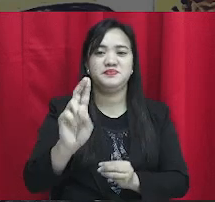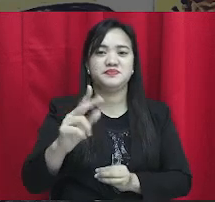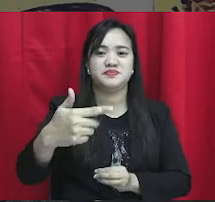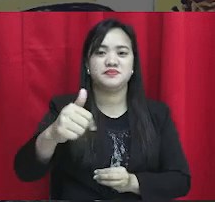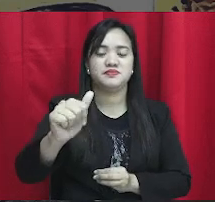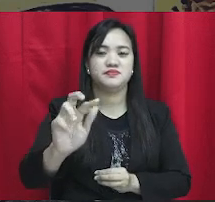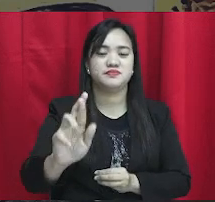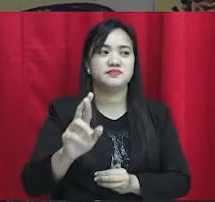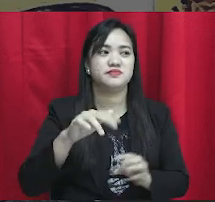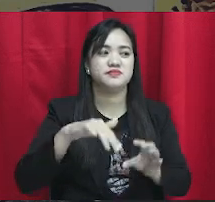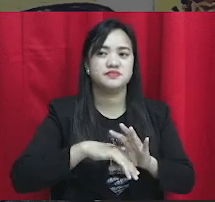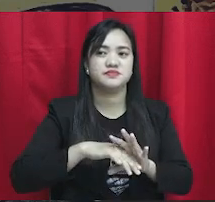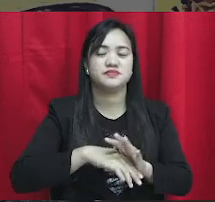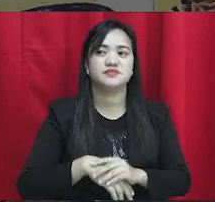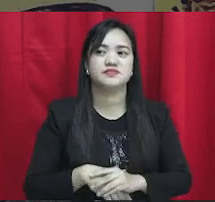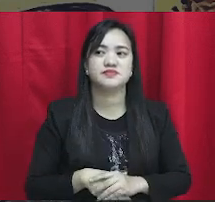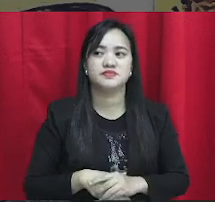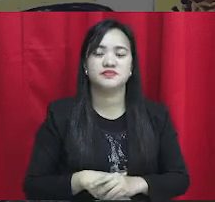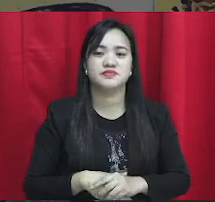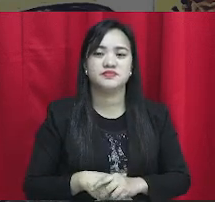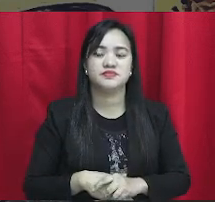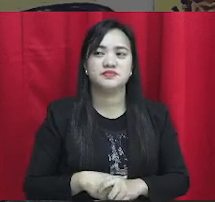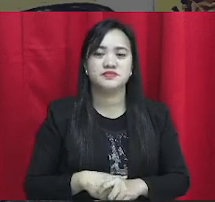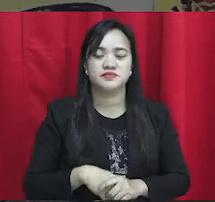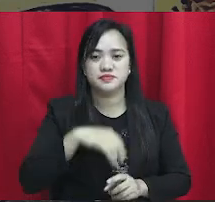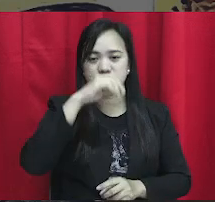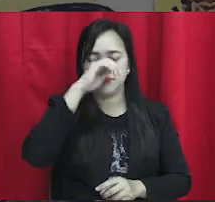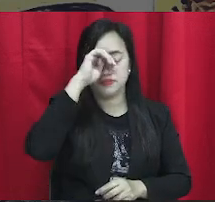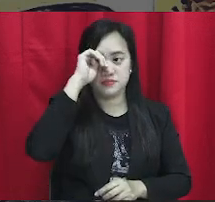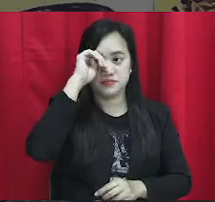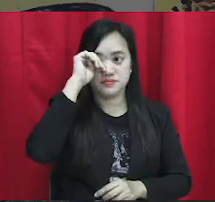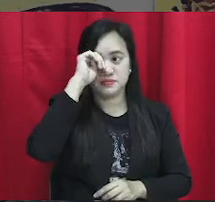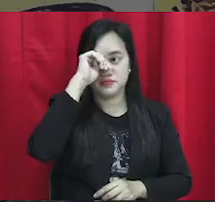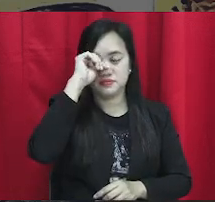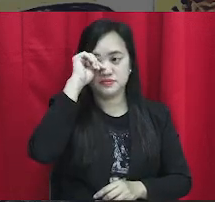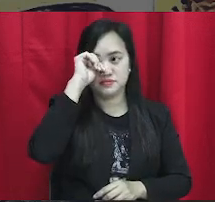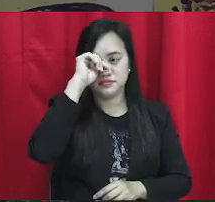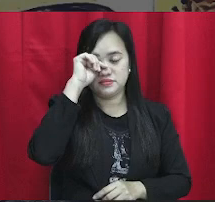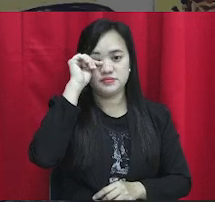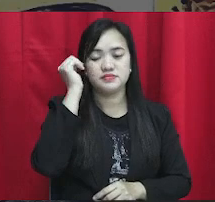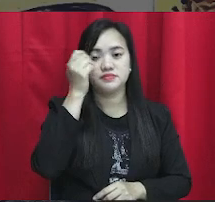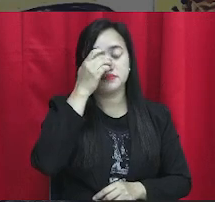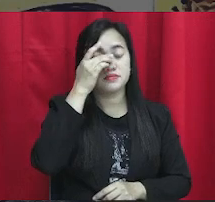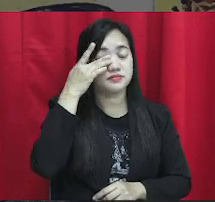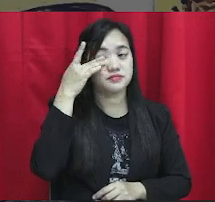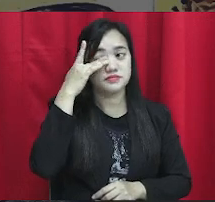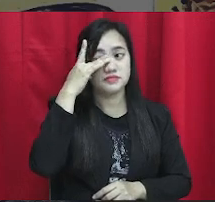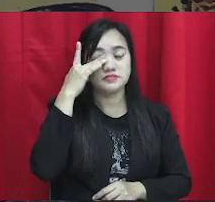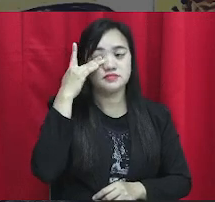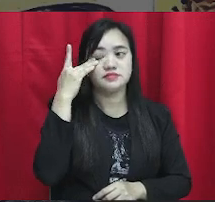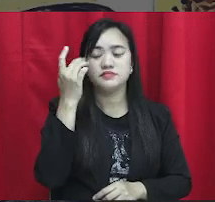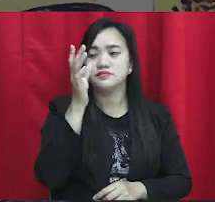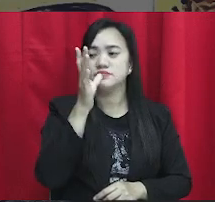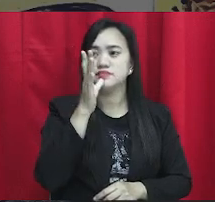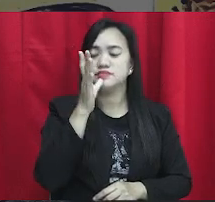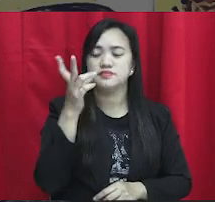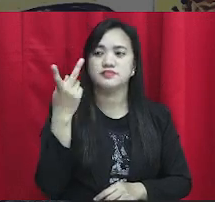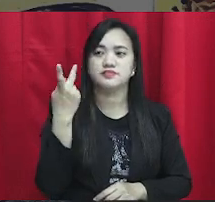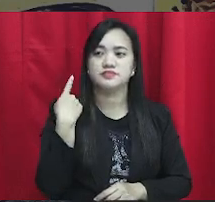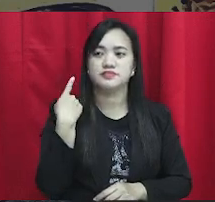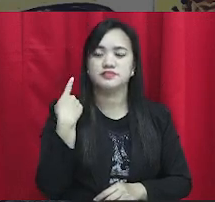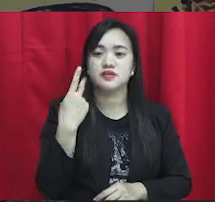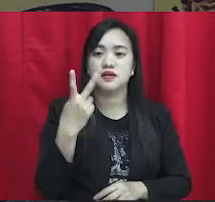Yeah. May tanong, Nay, may tanong pa po sa inyo si ano? May sinasabi po si Ma'am Cynthia. Nay, nakikita ko na balingkinitan